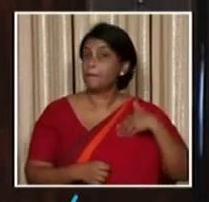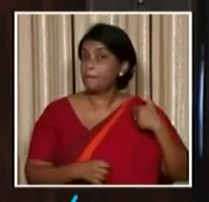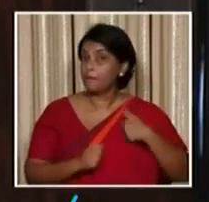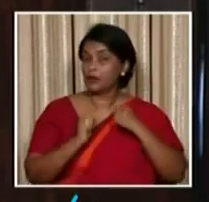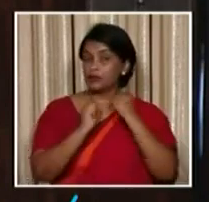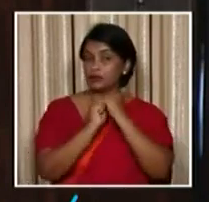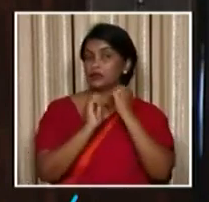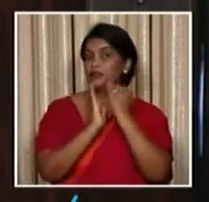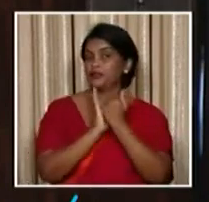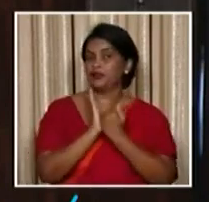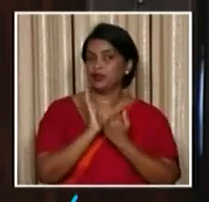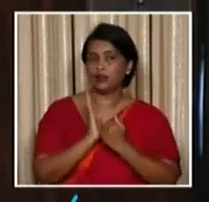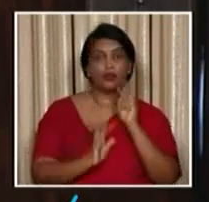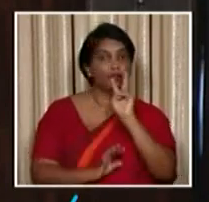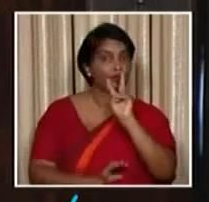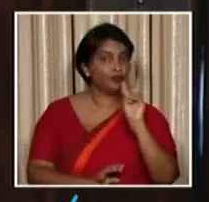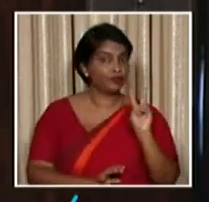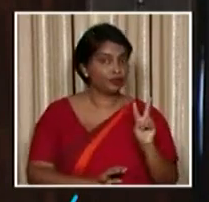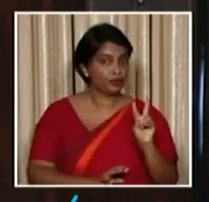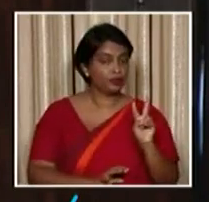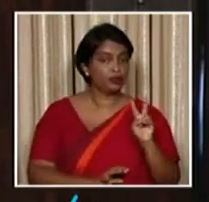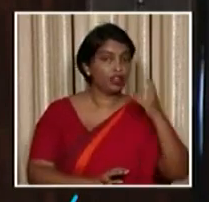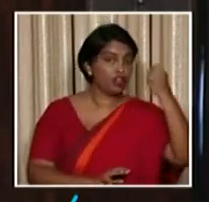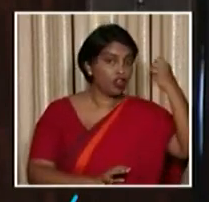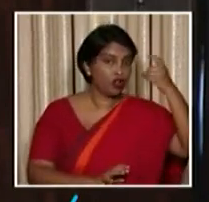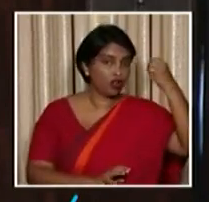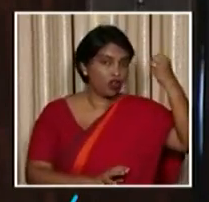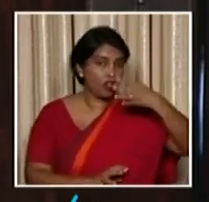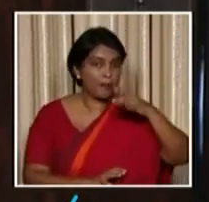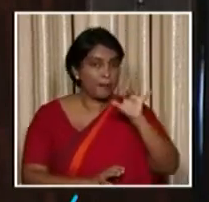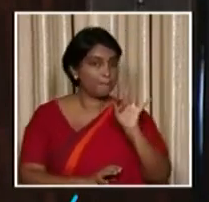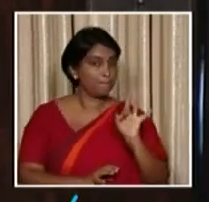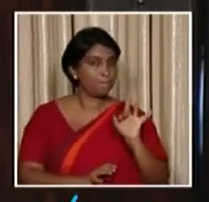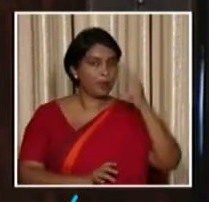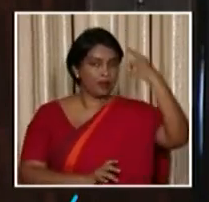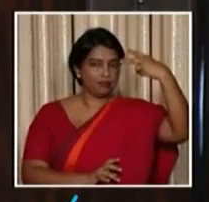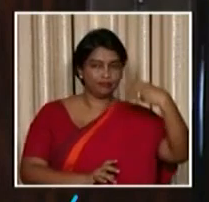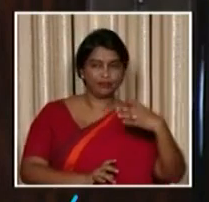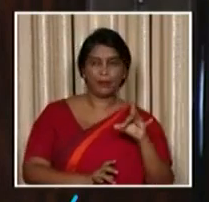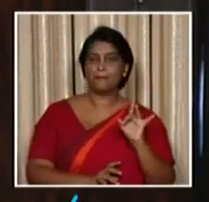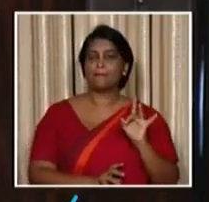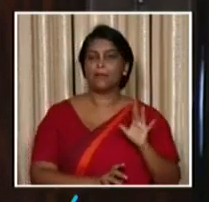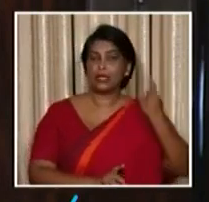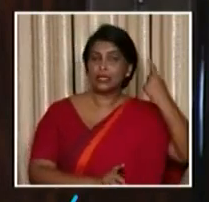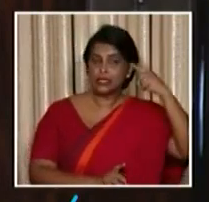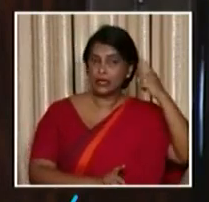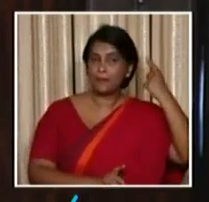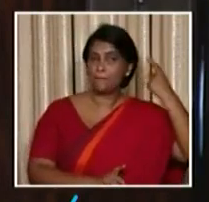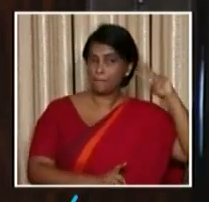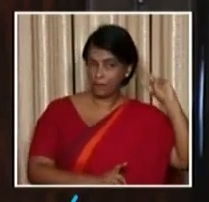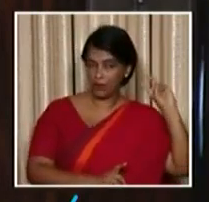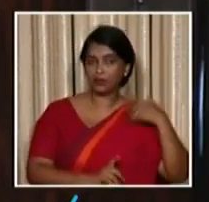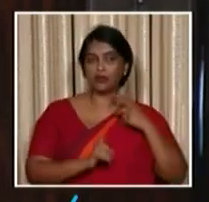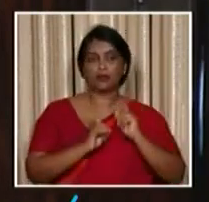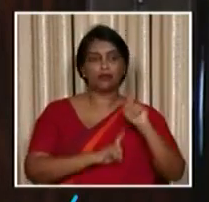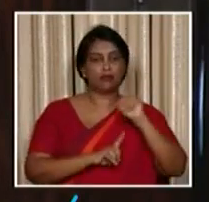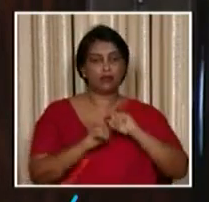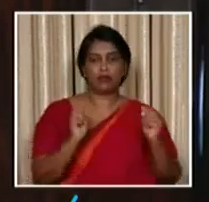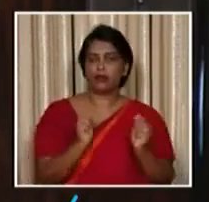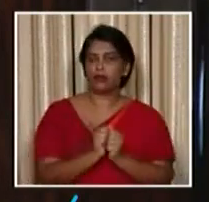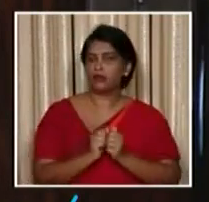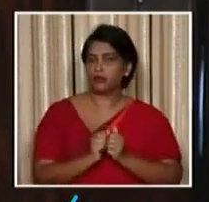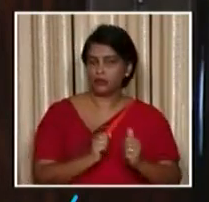කටයුතු කියන 22 අනුවංක 15 කියන කාරණය ඊයේත් පෙරේදත් අපේ පාර්ලිමේන්තුවේ